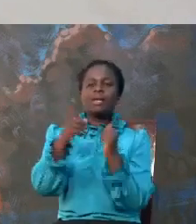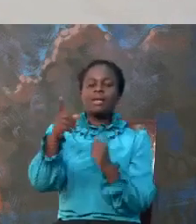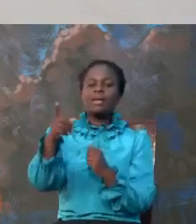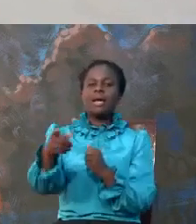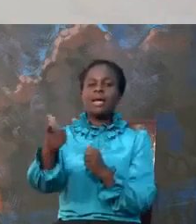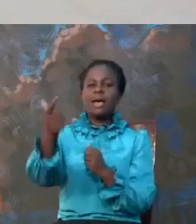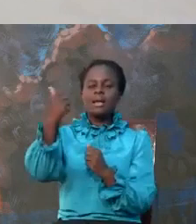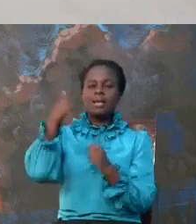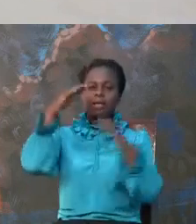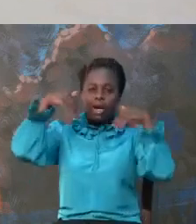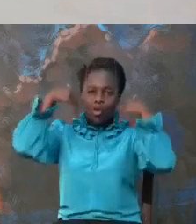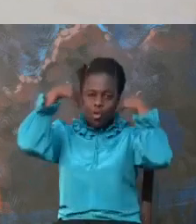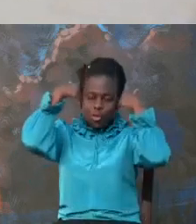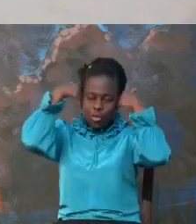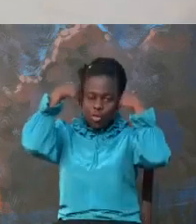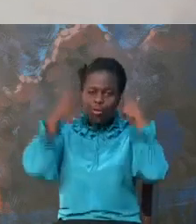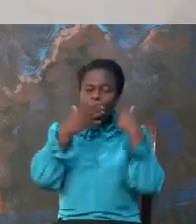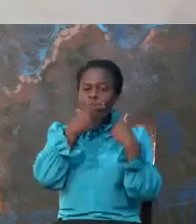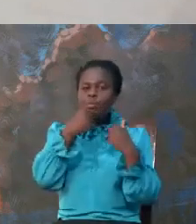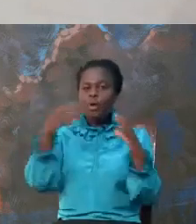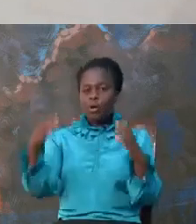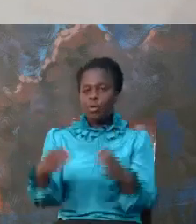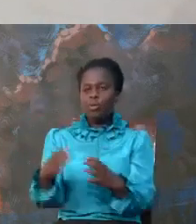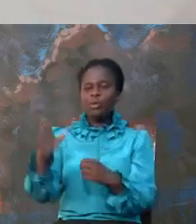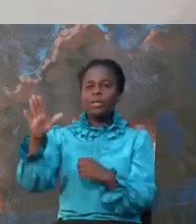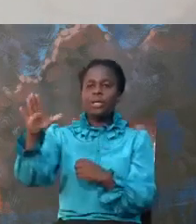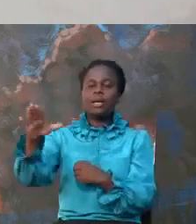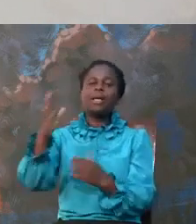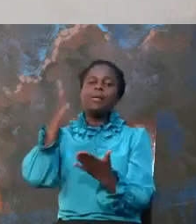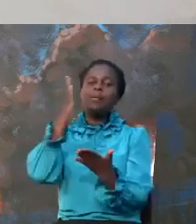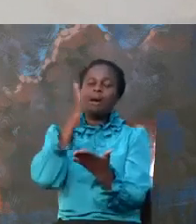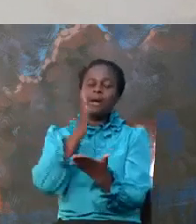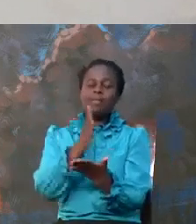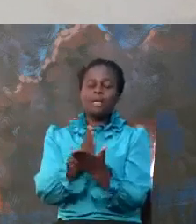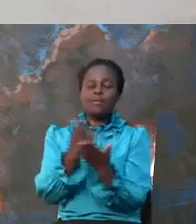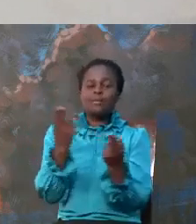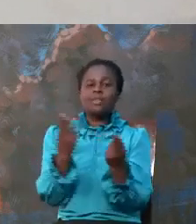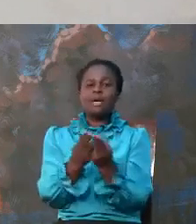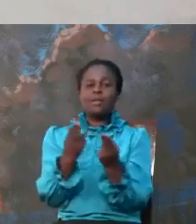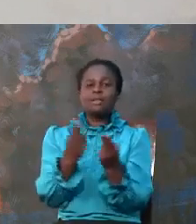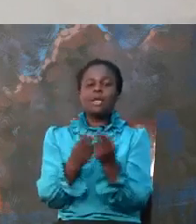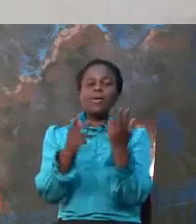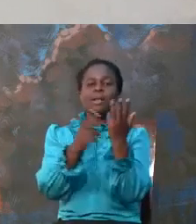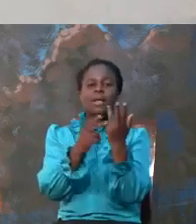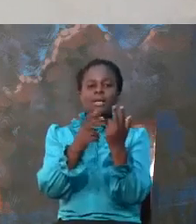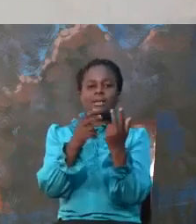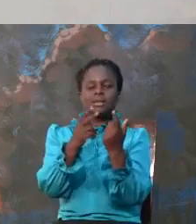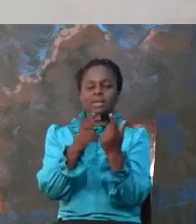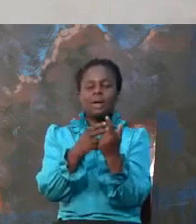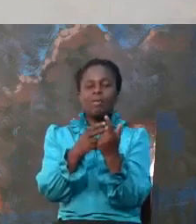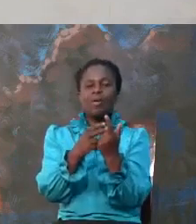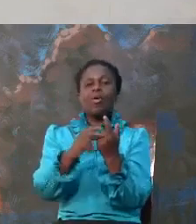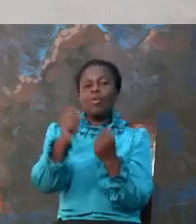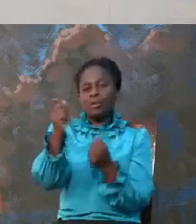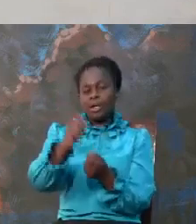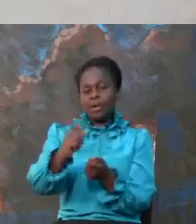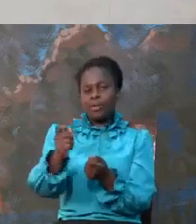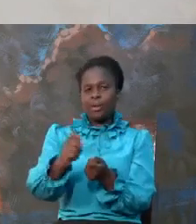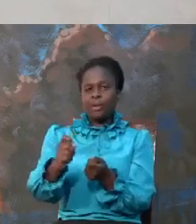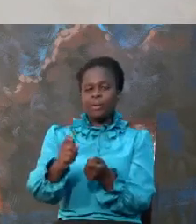ataleta kondoo mume wa kundi lake mkamilifu, sawasawa na hesabu